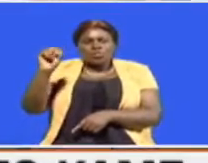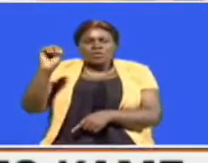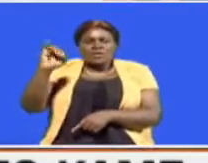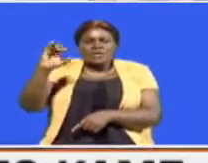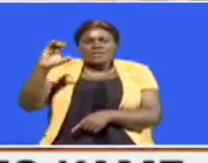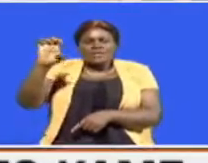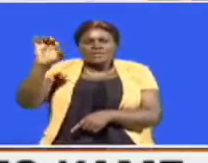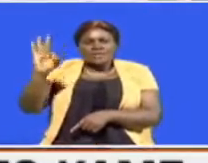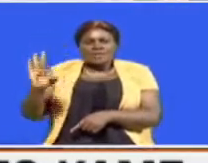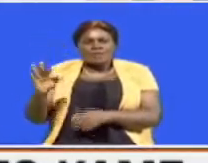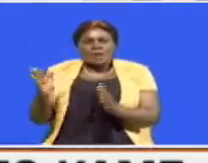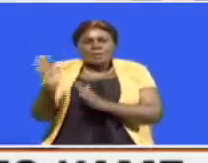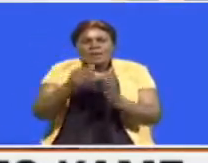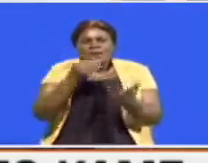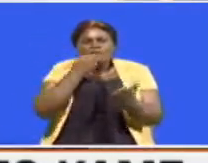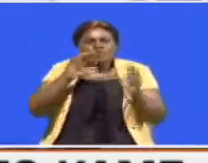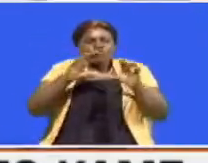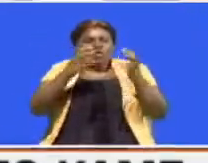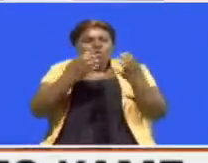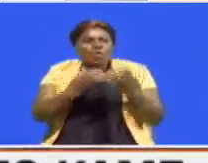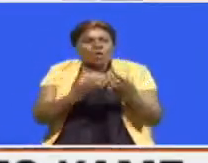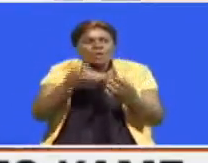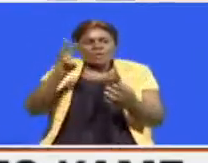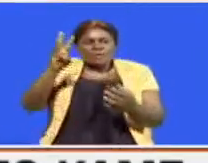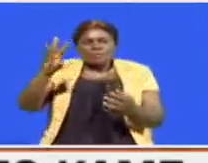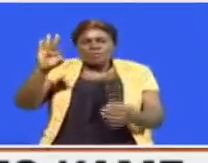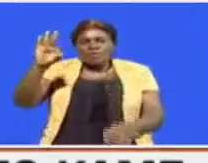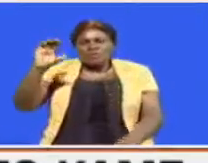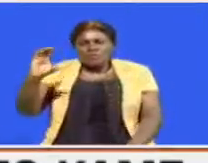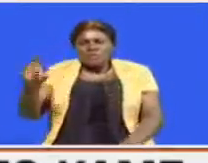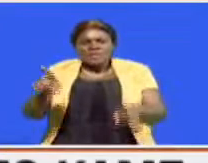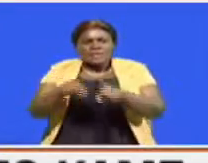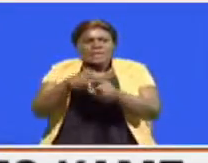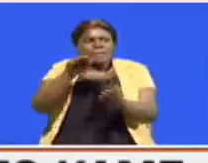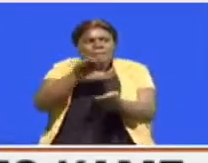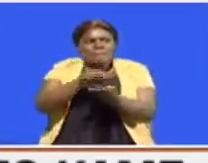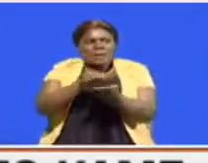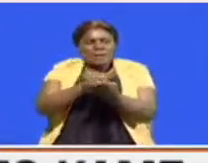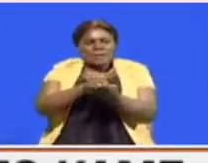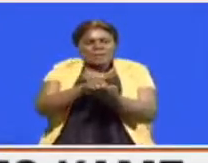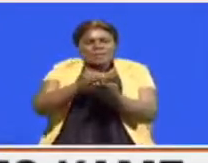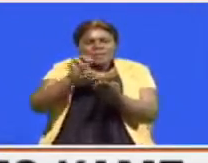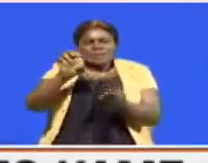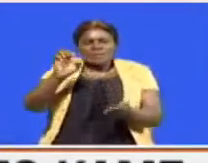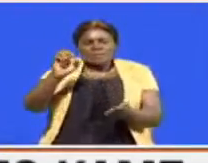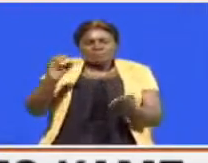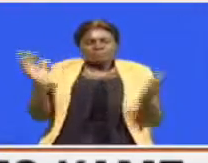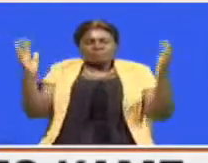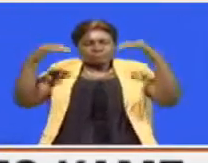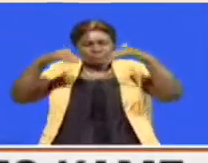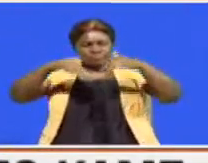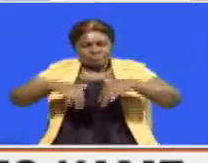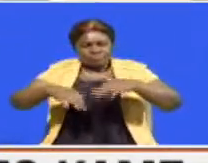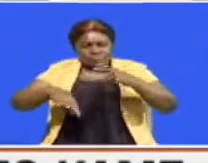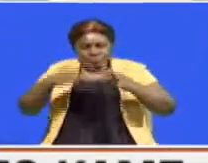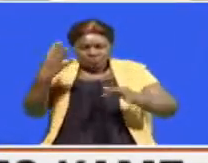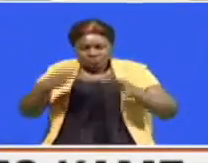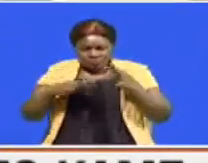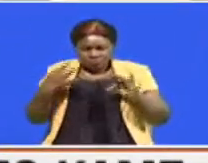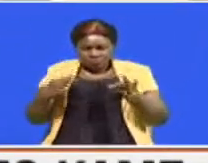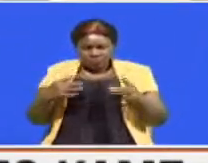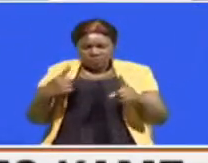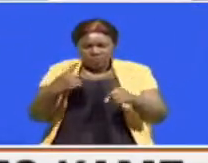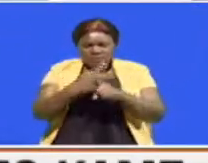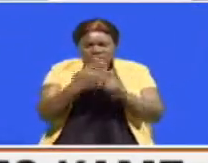UNICEF, mpango wa chakula duniani WFP na Benki ya Maendeleo ya Afrika AFDB walikongamana kutathmini